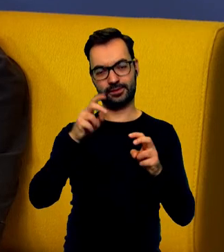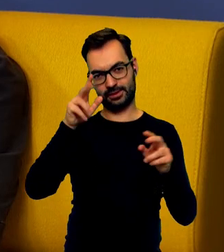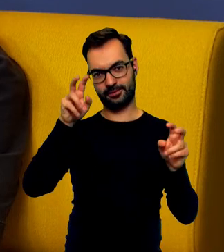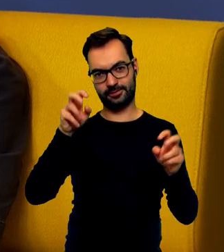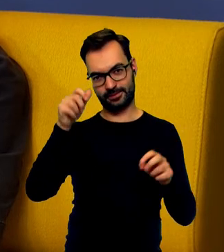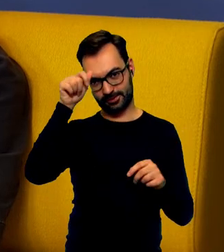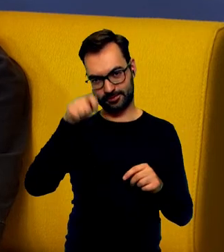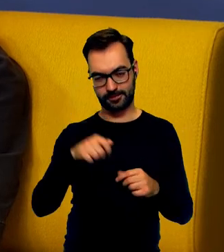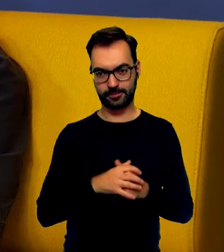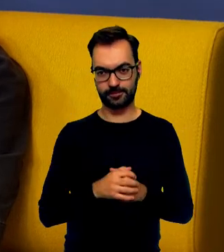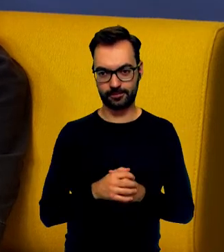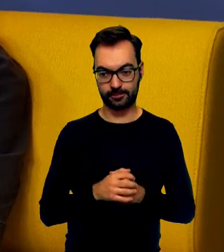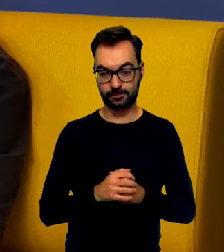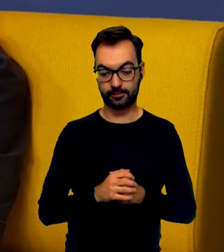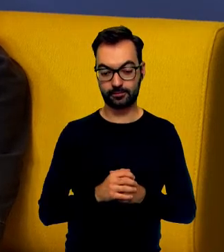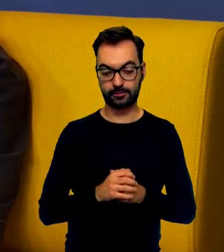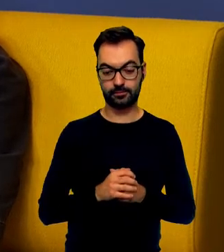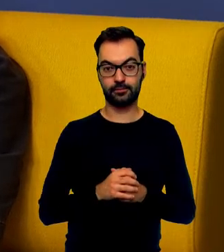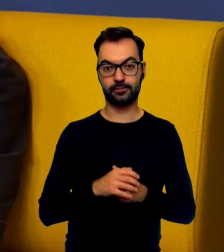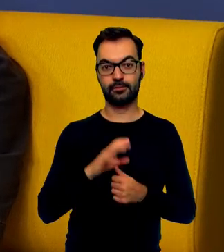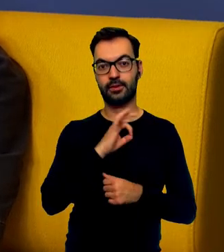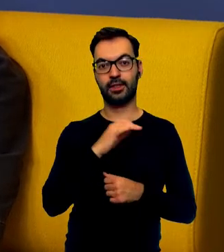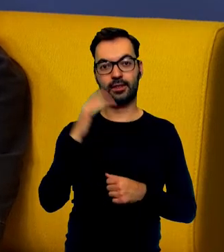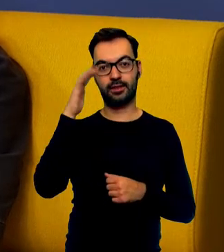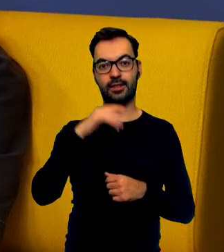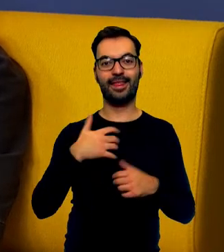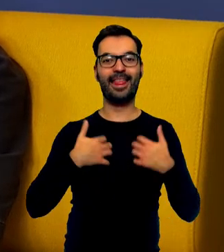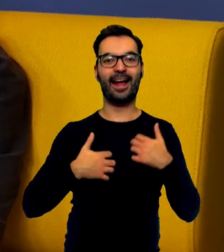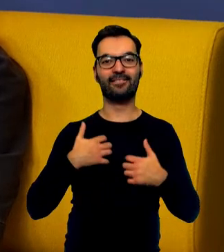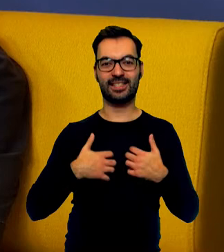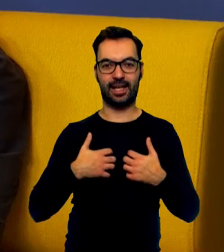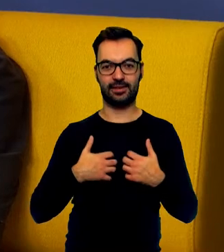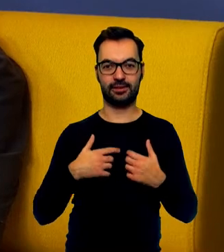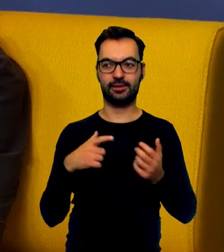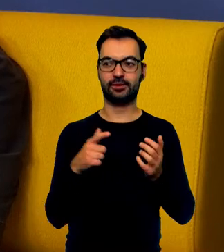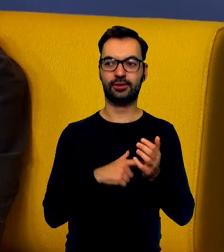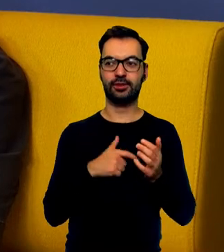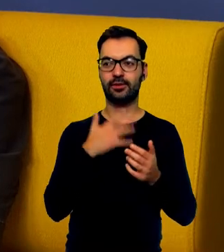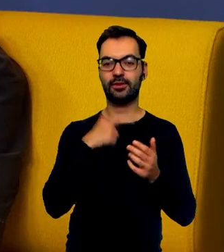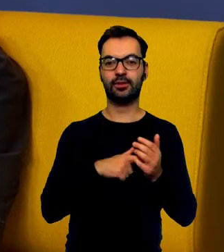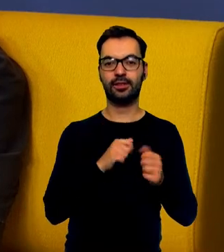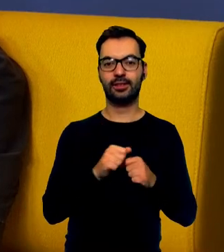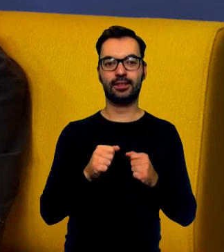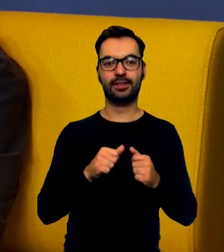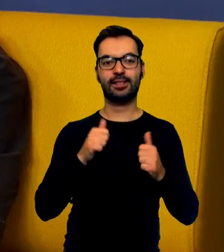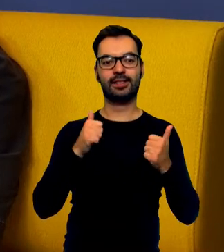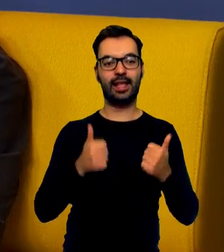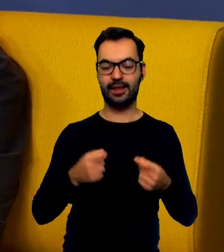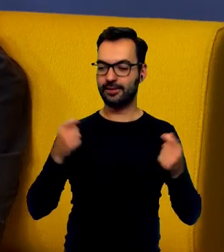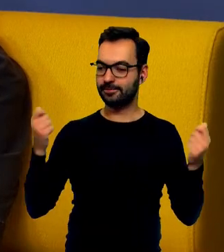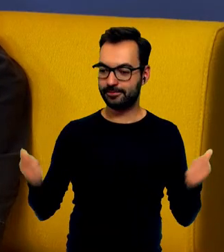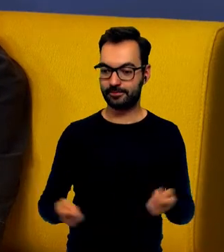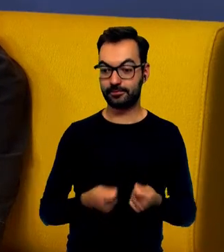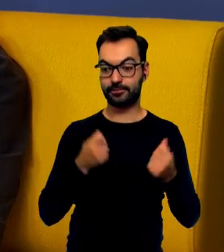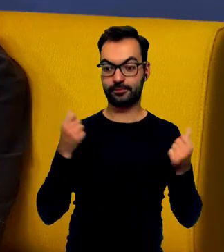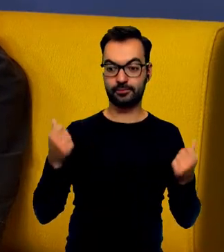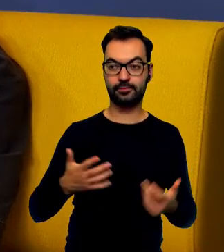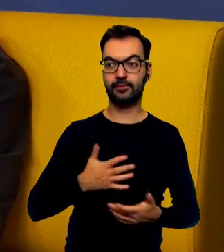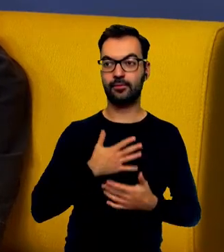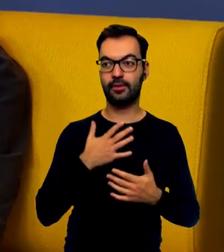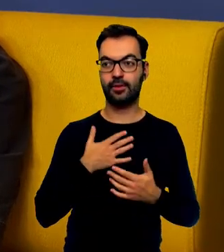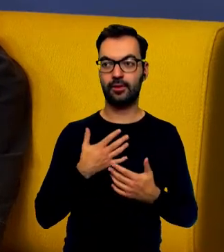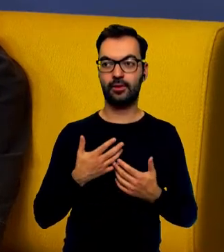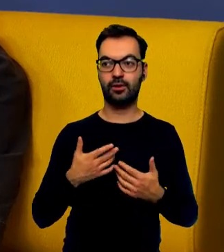powojenne. Mianowicie odwołuje się do swojej definicji nerwicy, o której często mówił, że jest właśnie stanem takiego